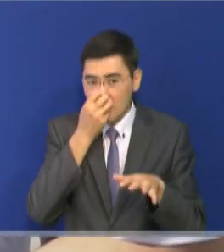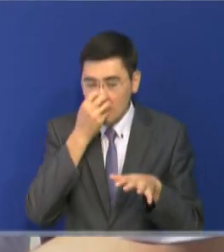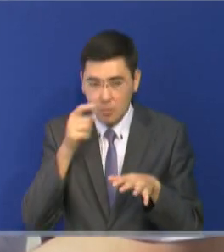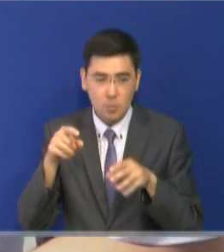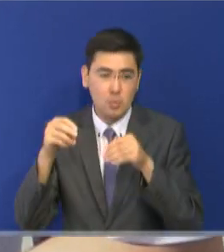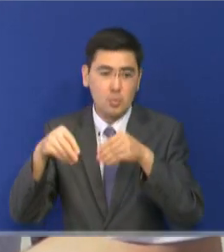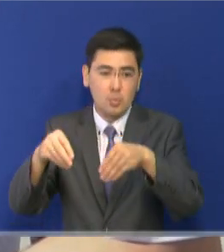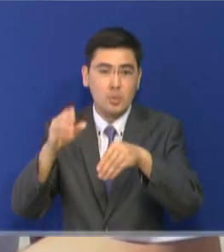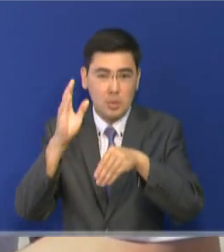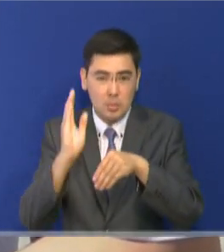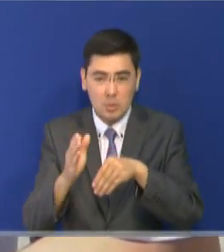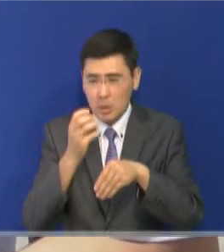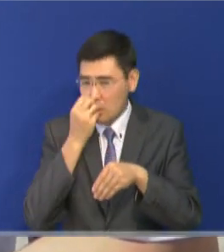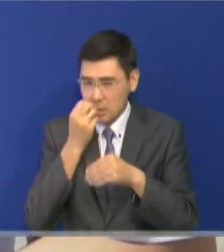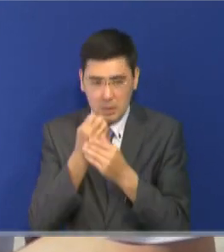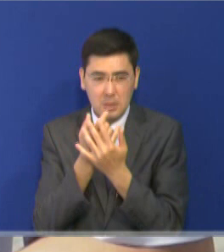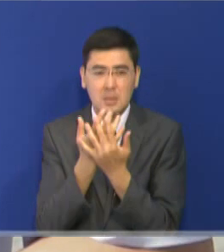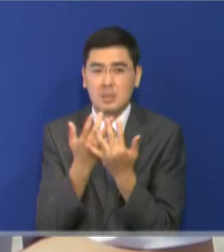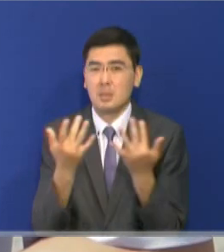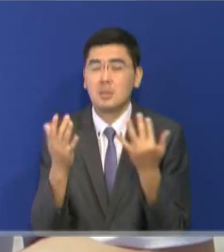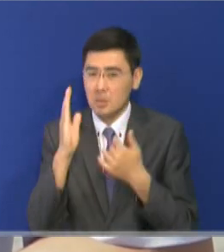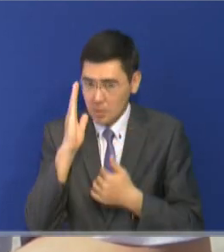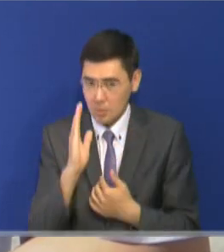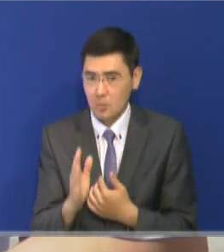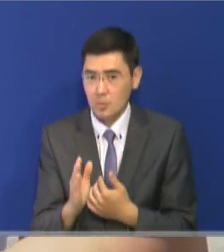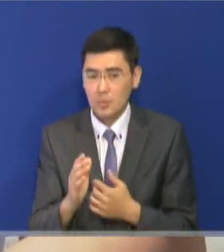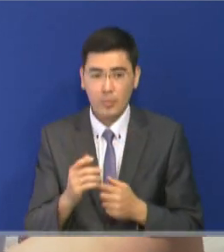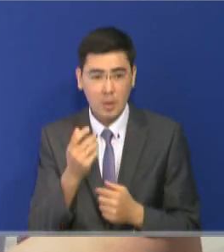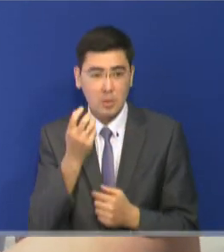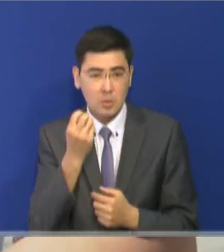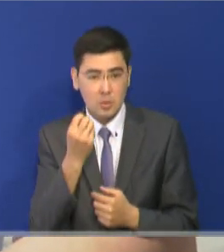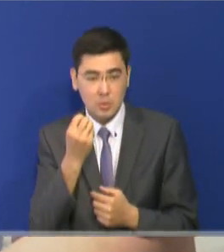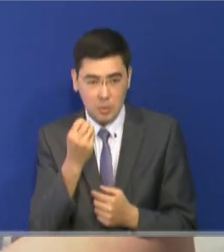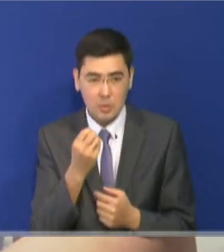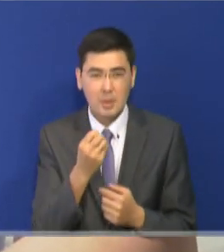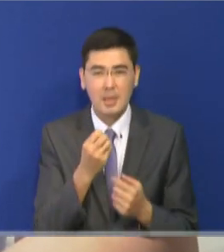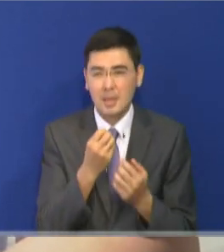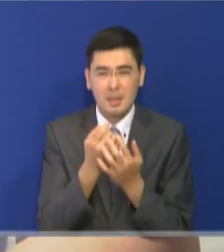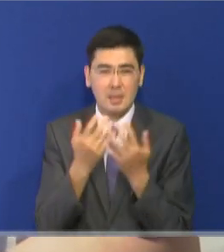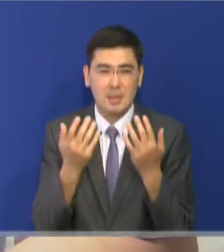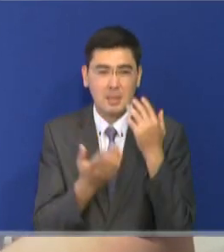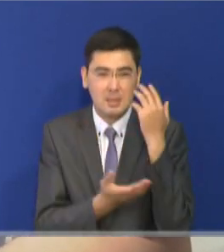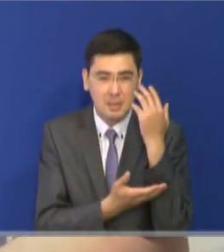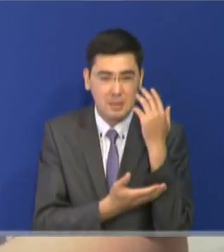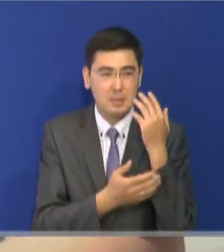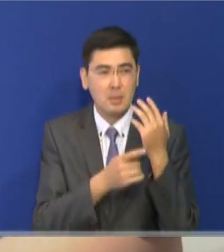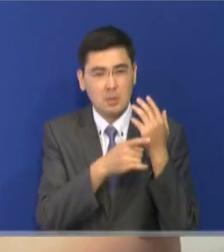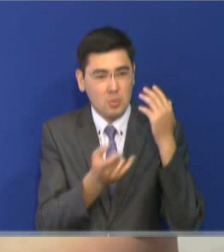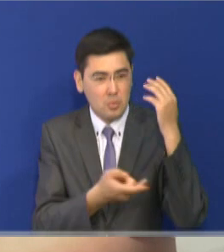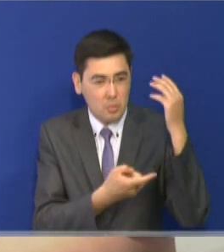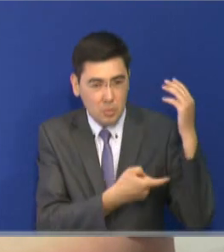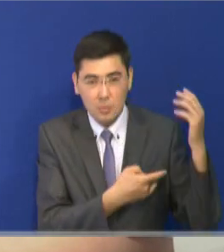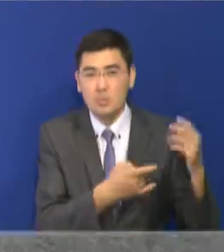алынады. Гүлдердің сан алуан түрлері отырғызылады. Сондай-ақ жол белгілерін жауып, кедергі келтіретін ағаштардың басын кесу жұмыстары